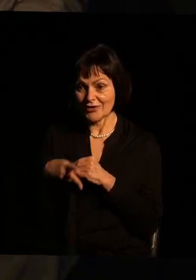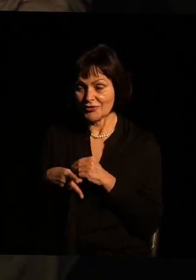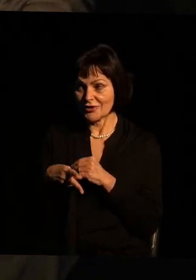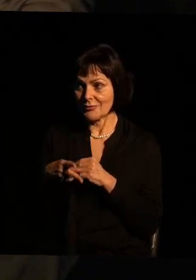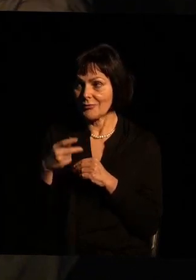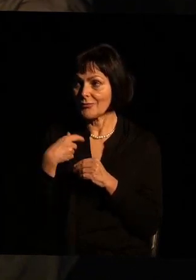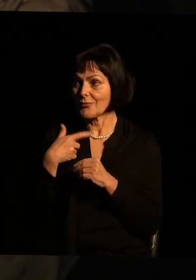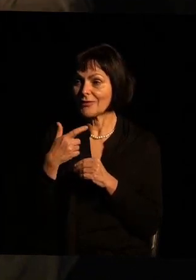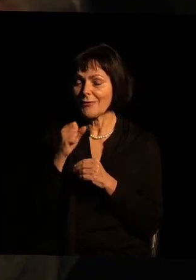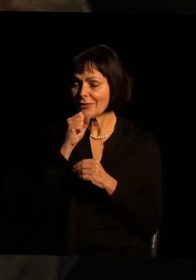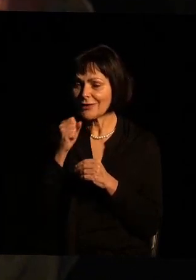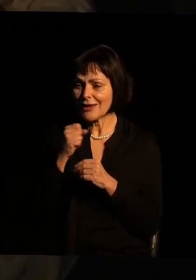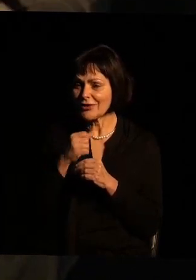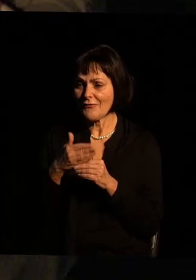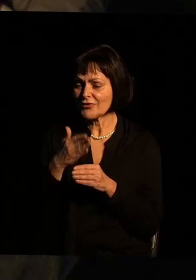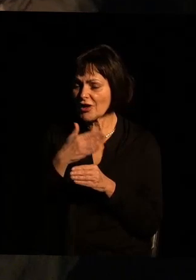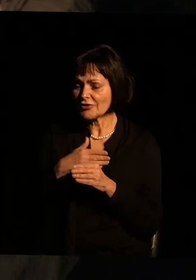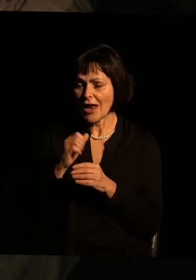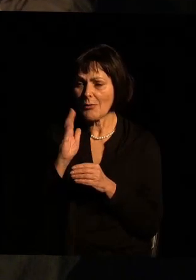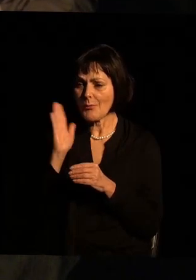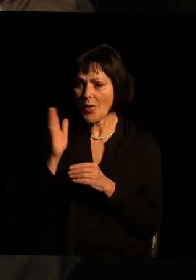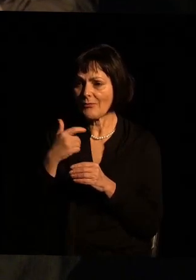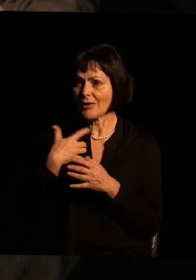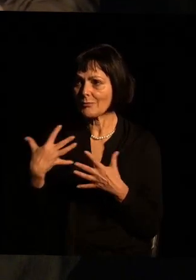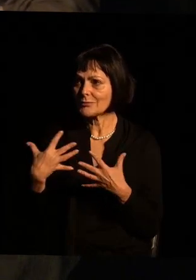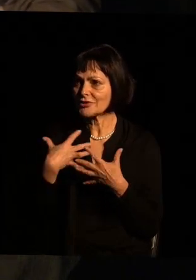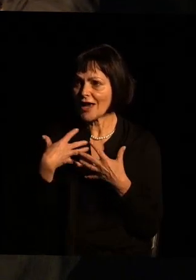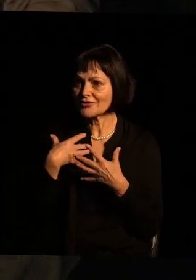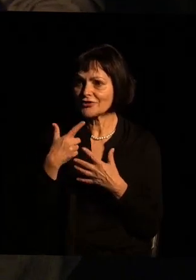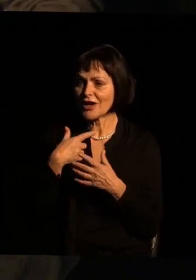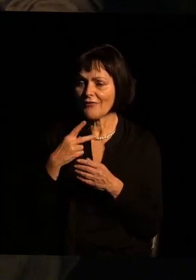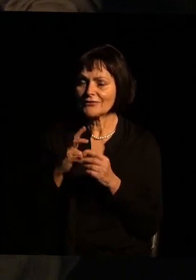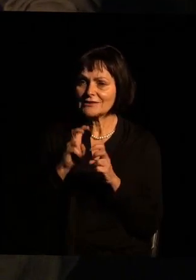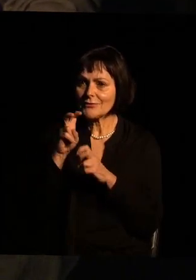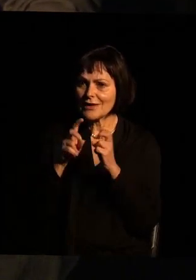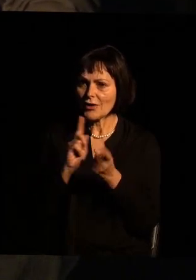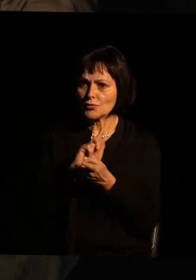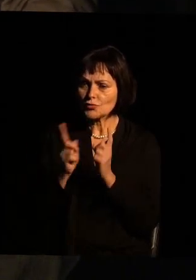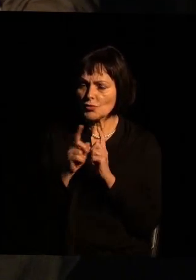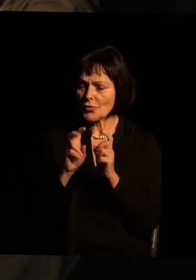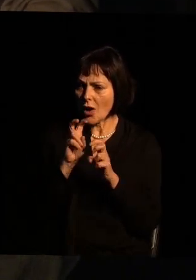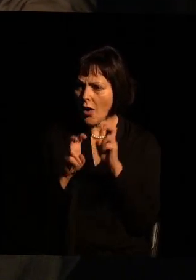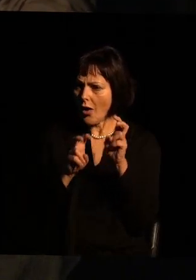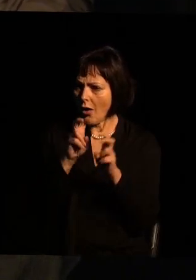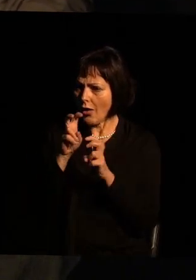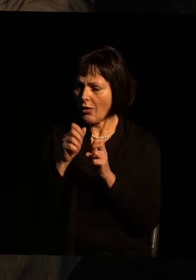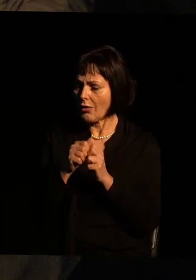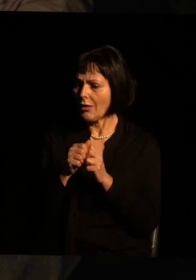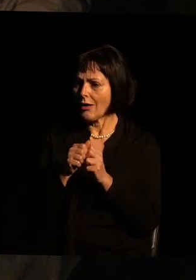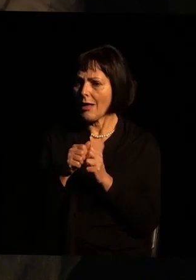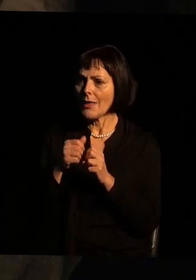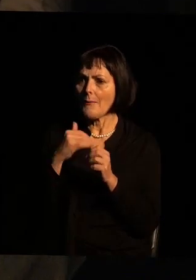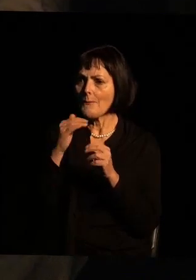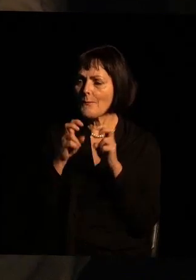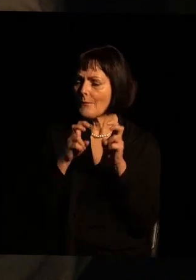było coś niesamowitego. Nigdy w życiu wcześniej ani później nie miałem takich przeżyć, że tak, wspinaliśmy się szybko. Te oczywiście